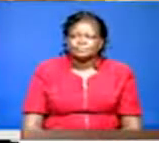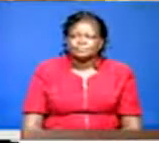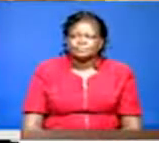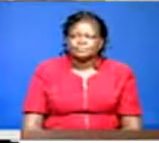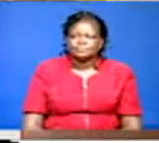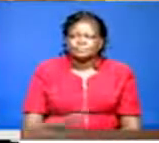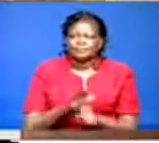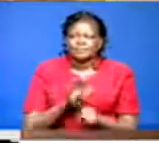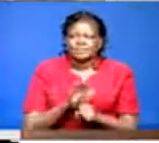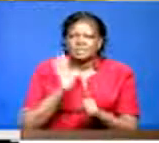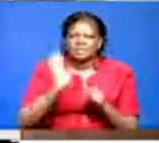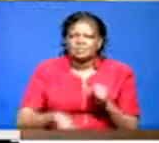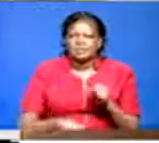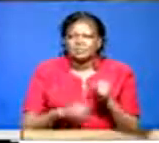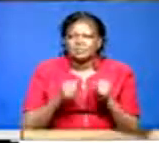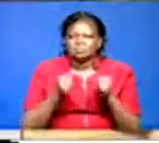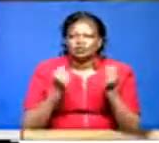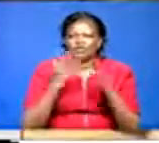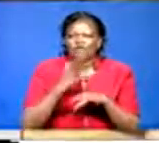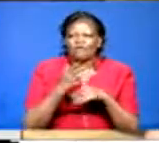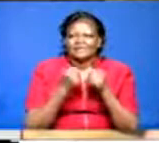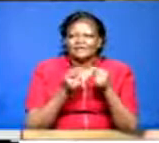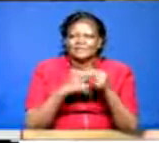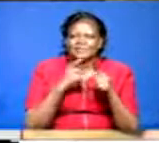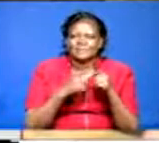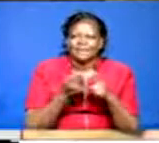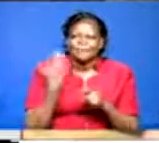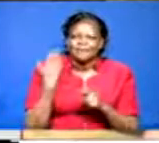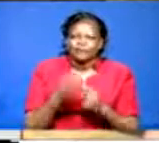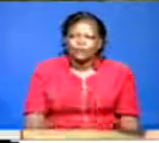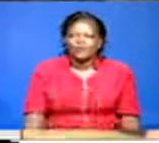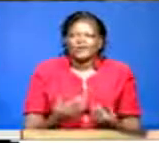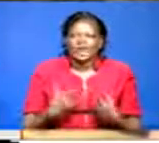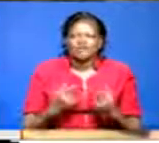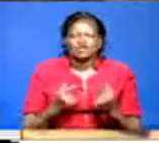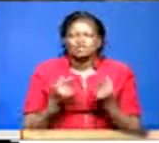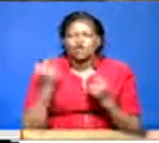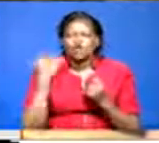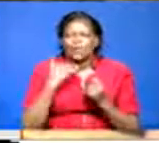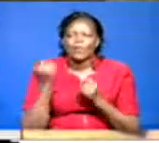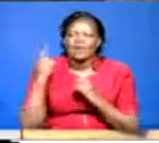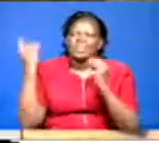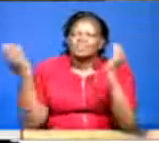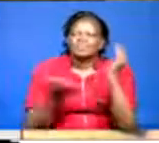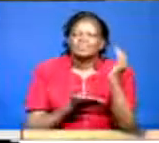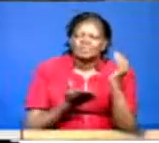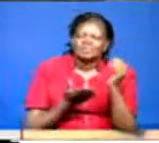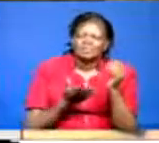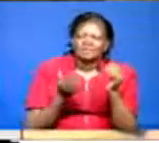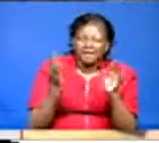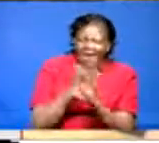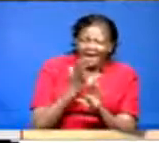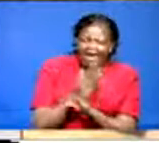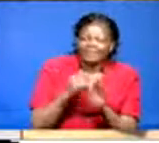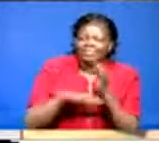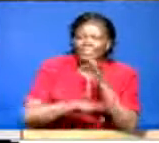mingi kuchida 17 hivi. Kulikuwa kuna kuja wezi, walikuwa naiba ngambo ile, wanakuja wanachifisha. Kwa sababu